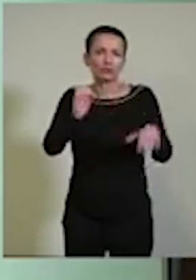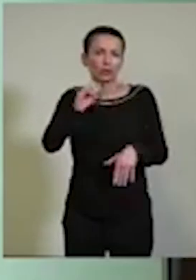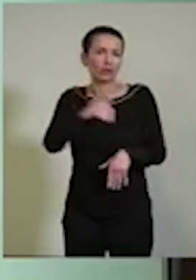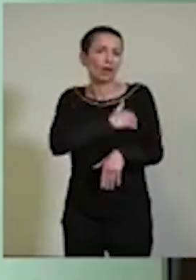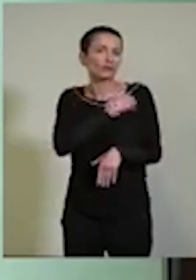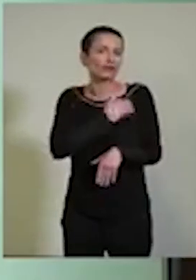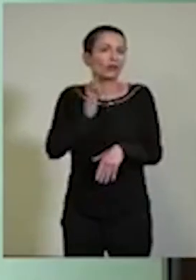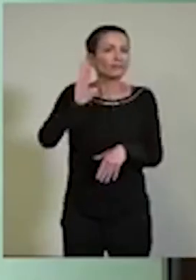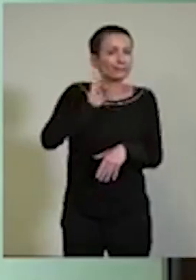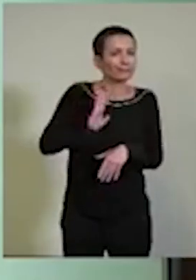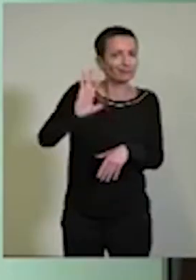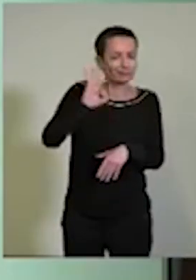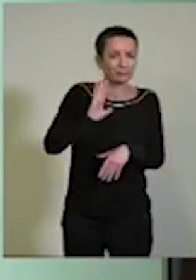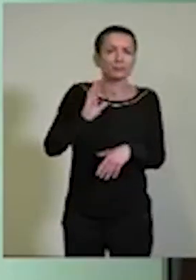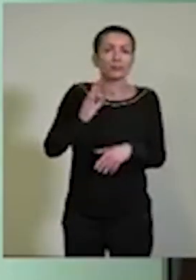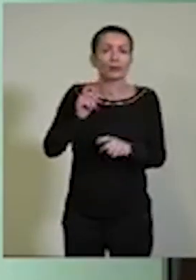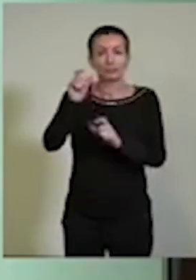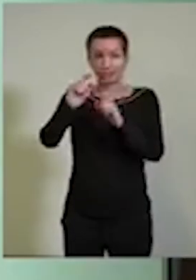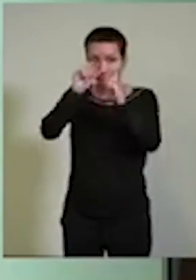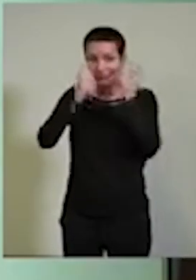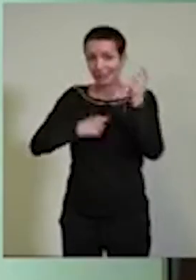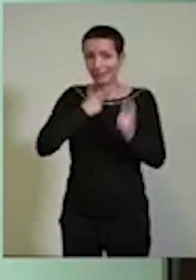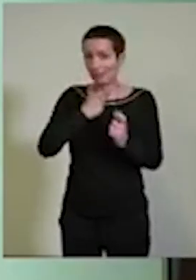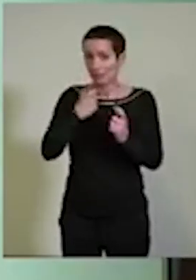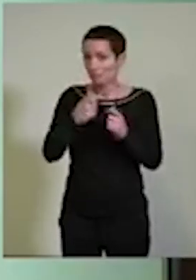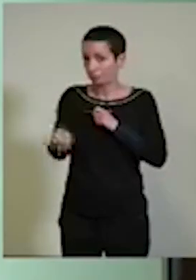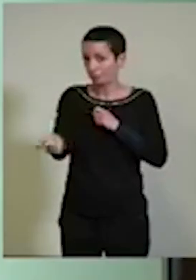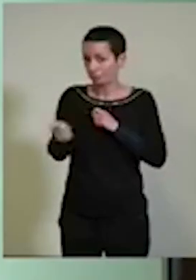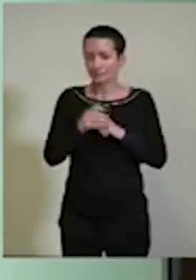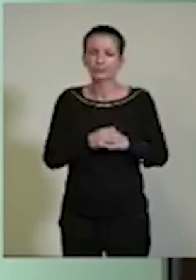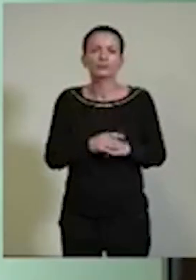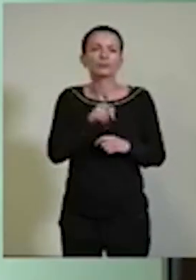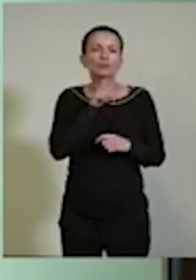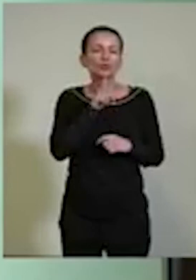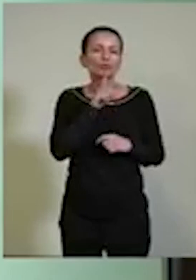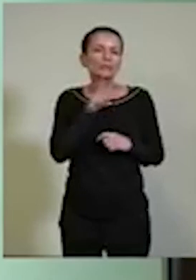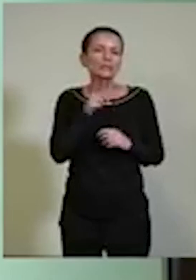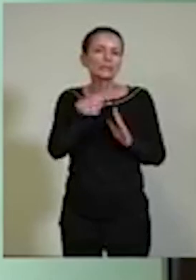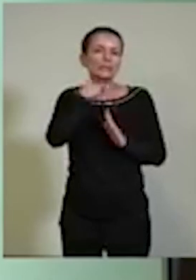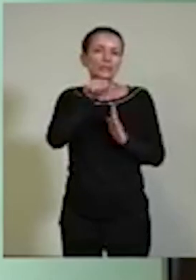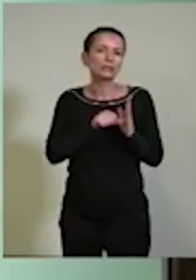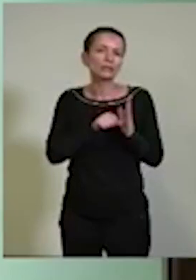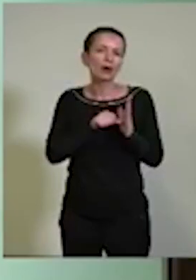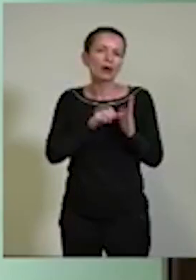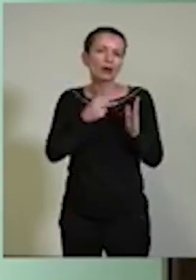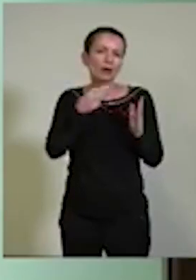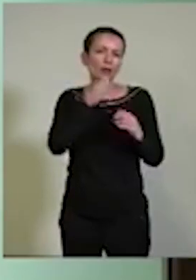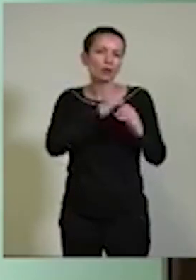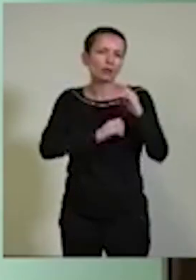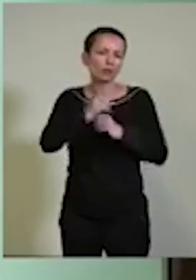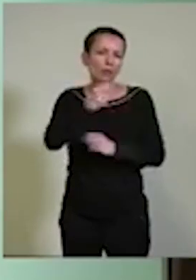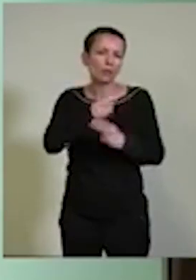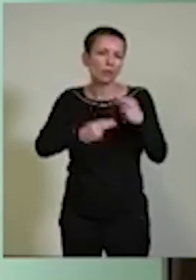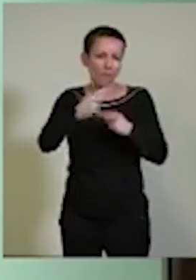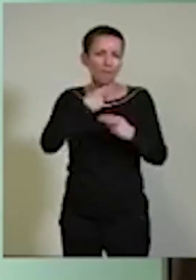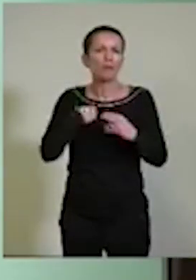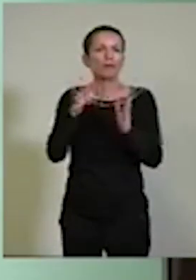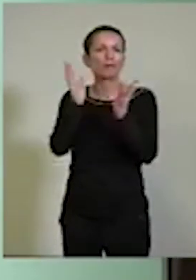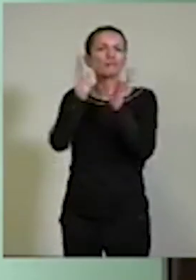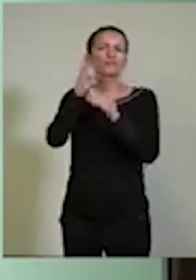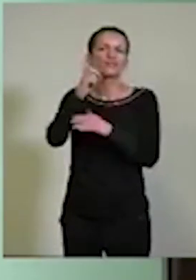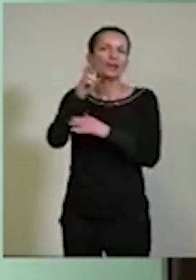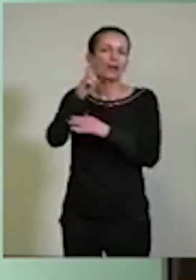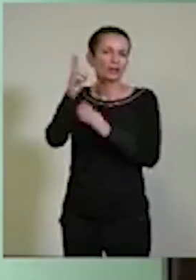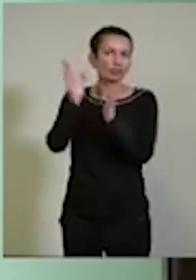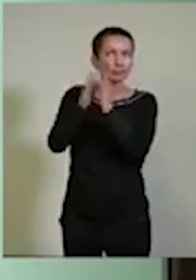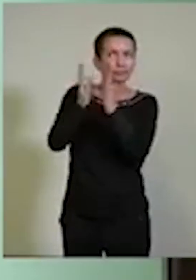quota, et les cadres n'étaient pas concernés. Donc depuis le mois d'octobre-novembre, là nous avons demandé à la DRH